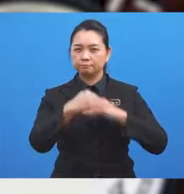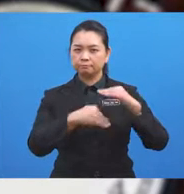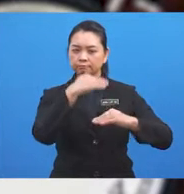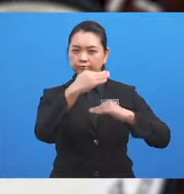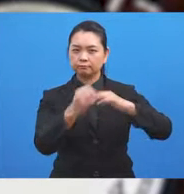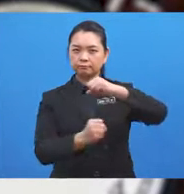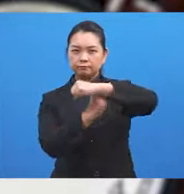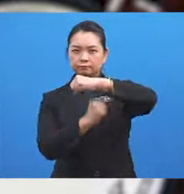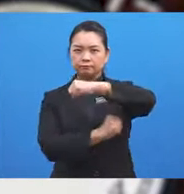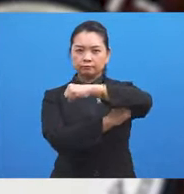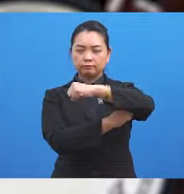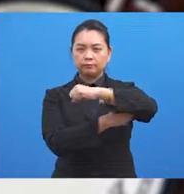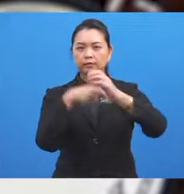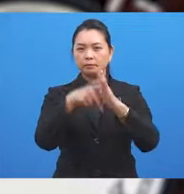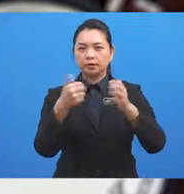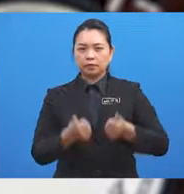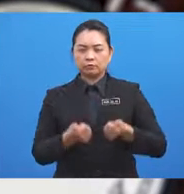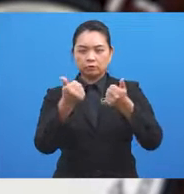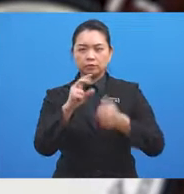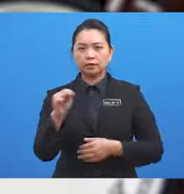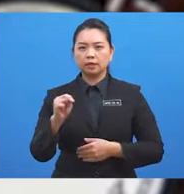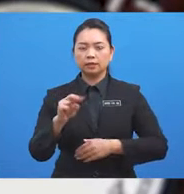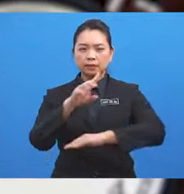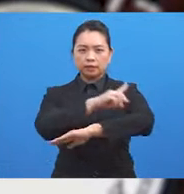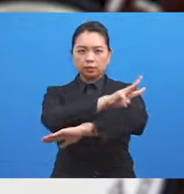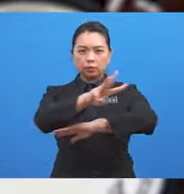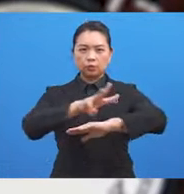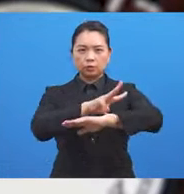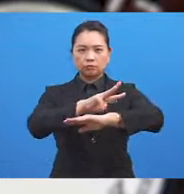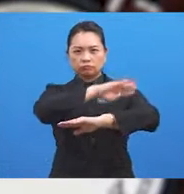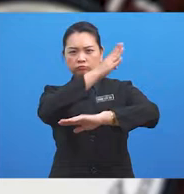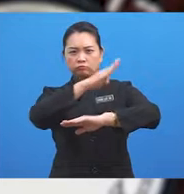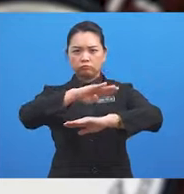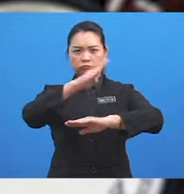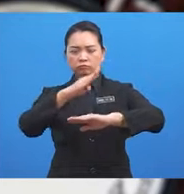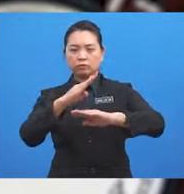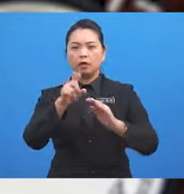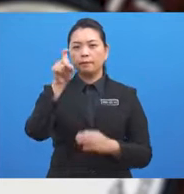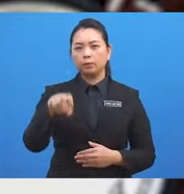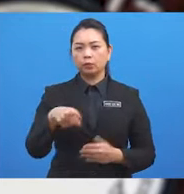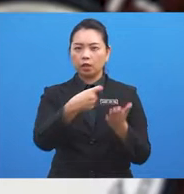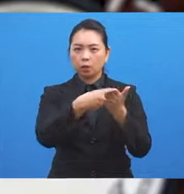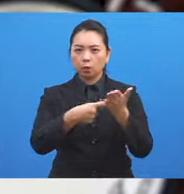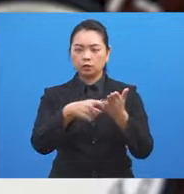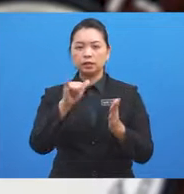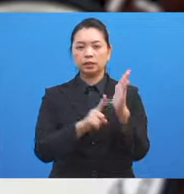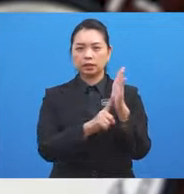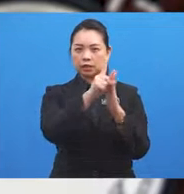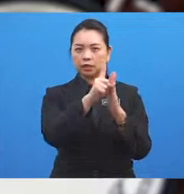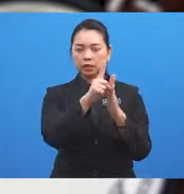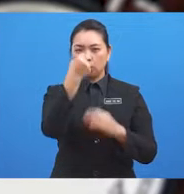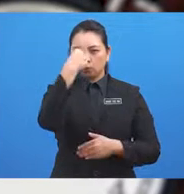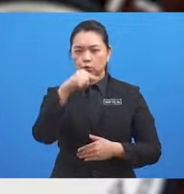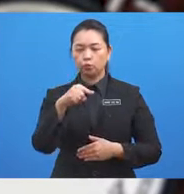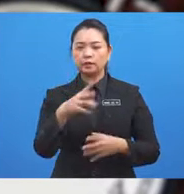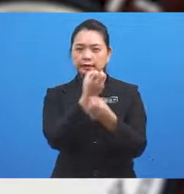Pembinaan infrastruktur pengangkutan di kawasan yang bercerun curam memerlukan kos yang tinggi